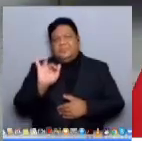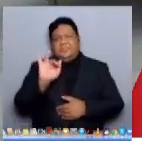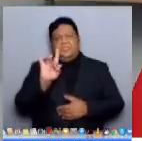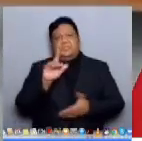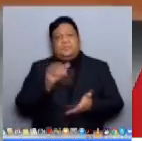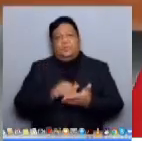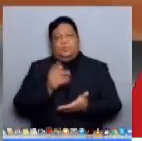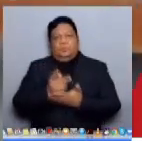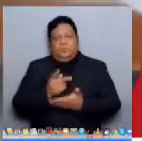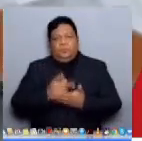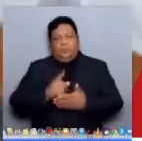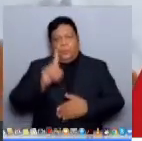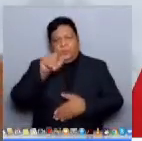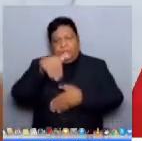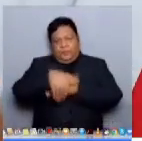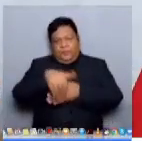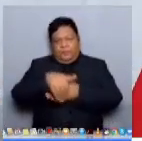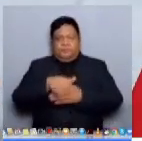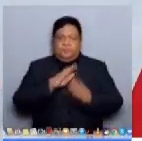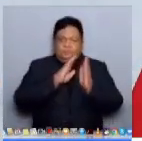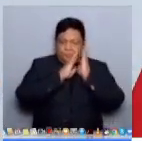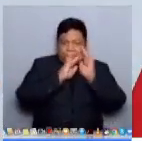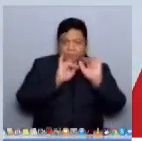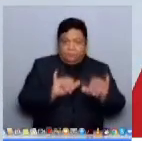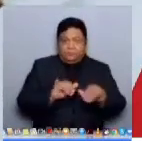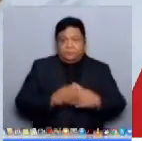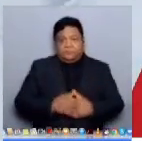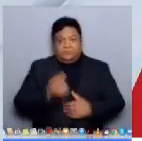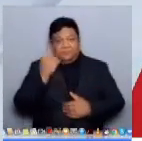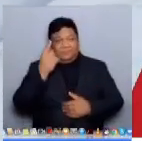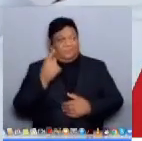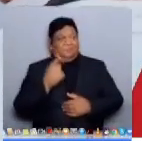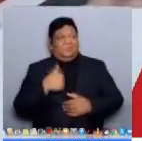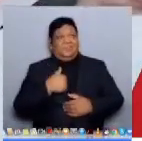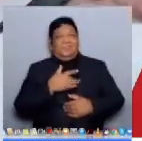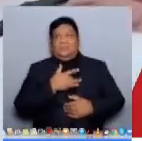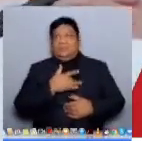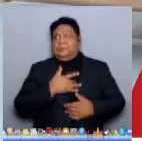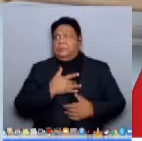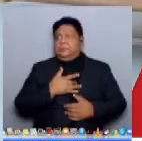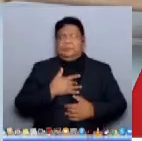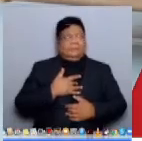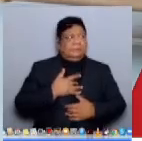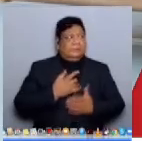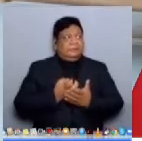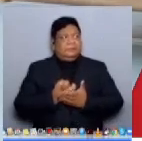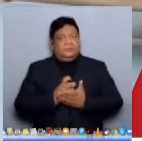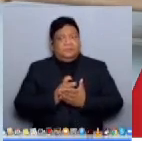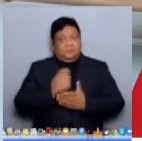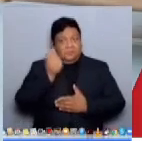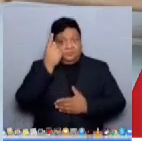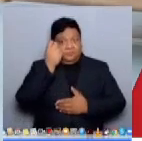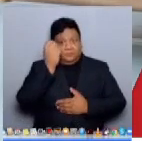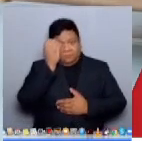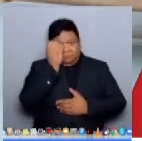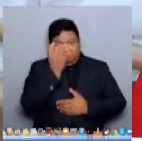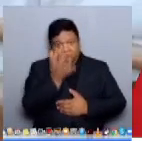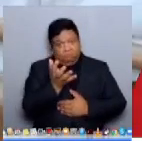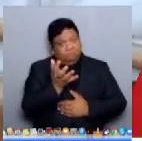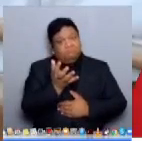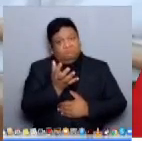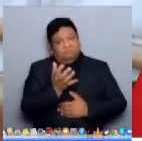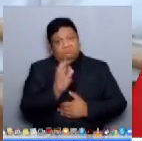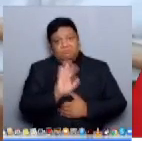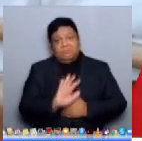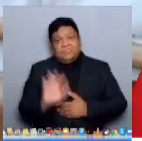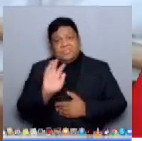night. At kahit hindi nakaka-relax ang vibes sa Zero Star Hotel, abay lagpas 6,500